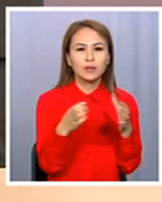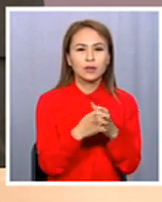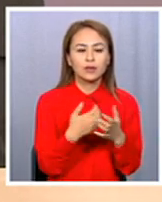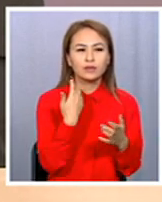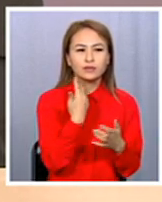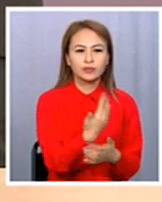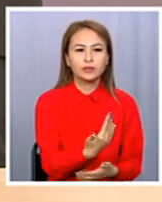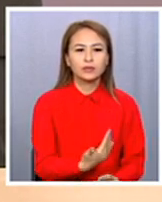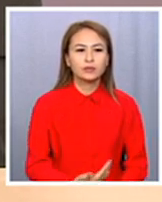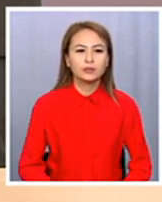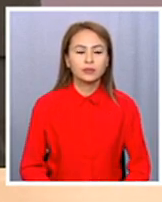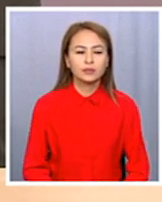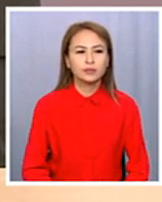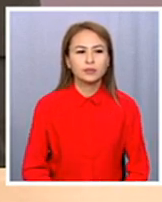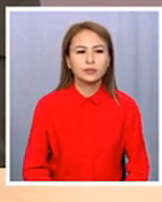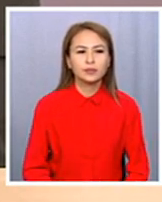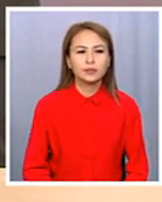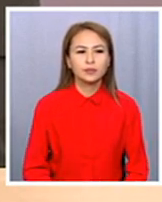болып табылады?